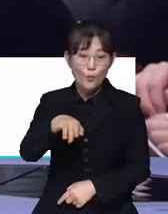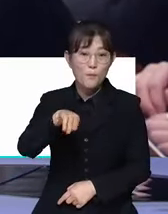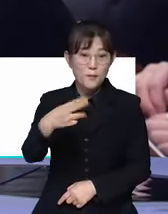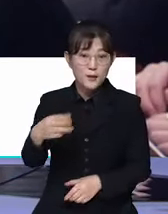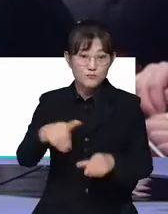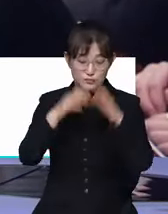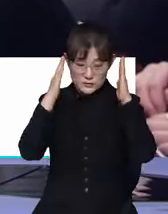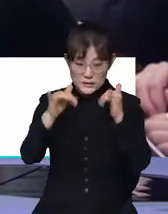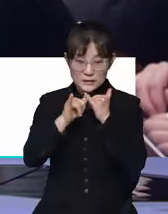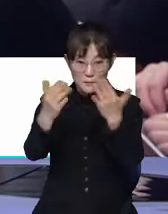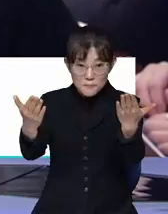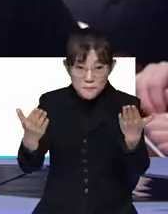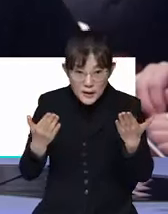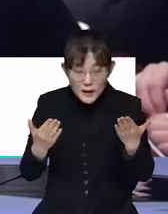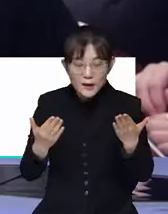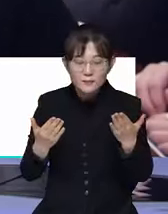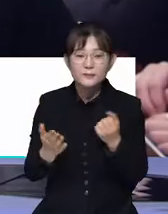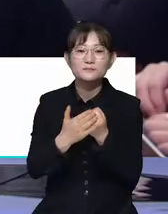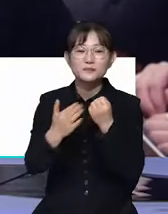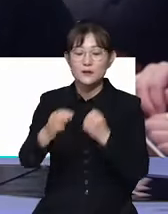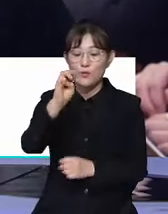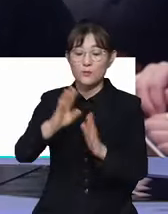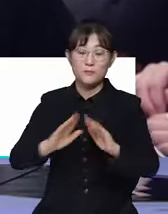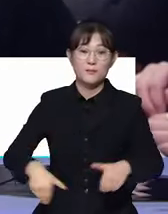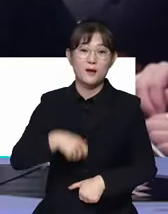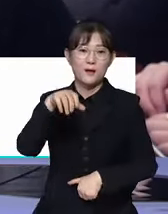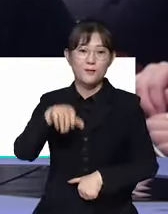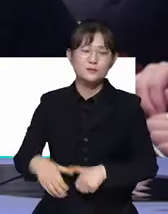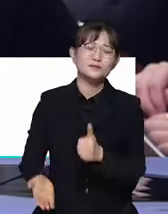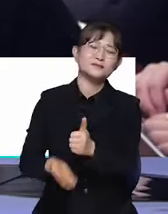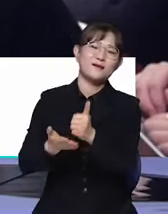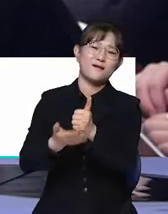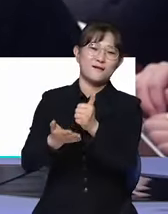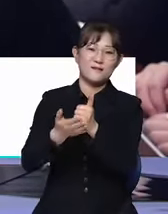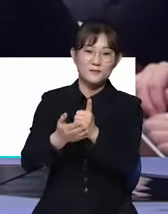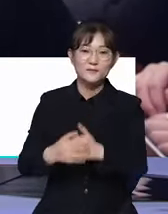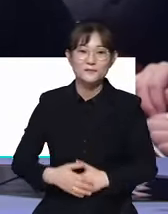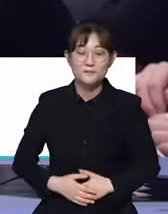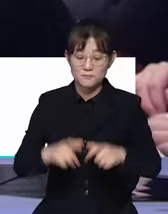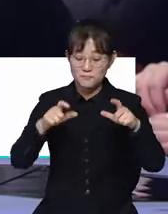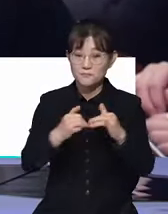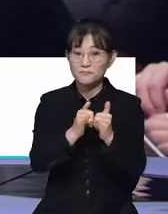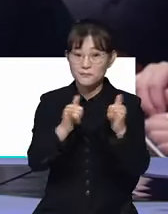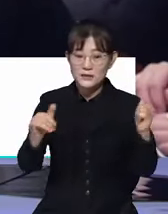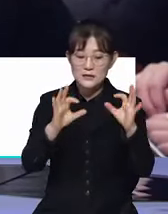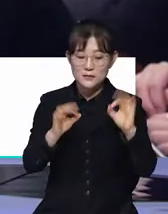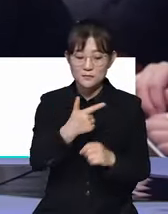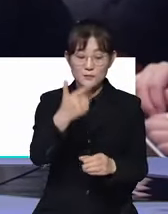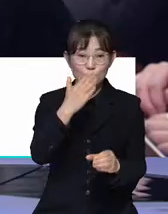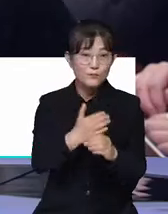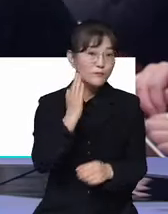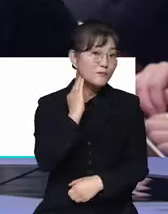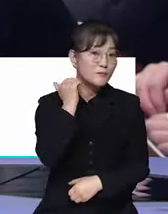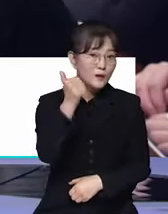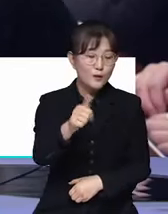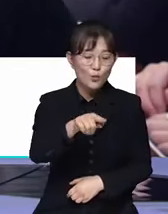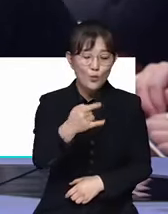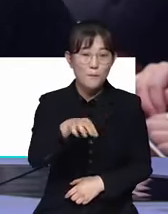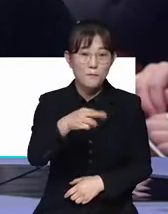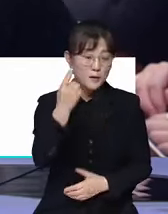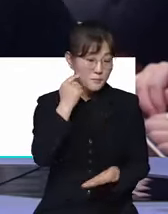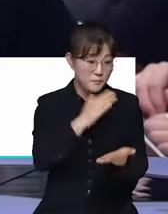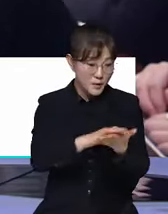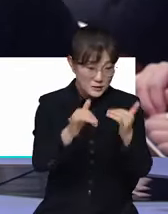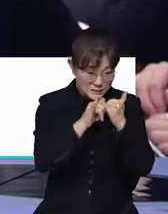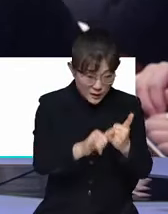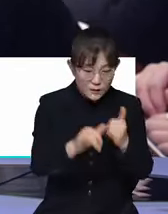소식에 인연이 깊은 광조 전남에서도 찬사가 이어졌습니다 민들은 김대중 대통령의 노벨 평화상에 이어